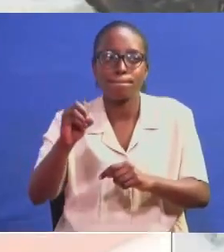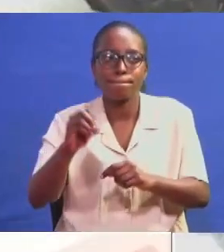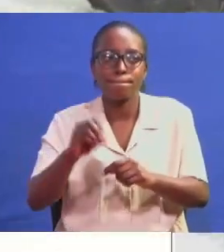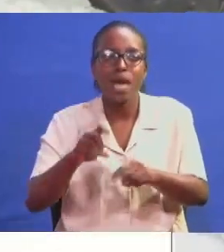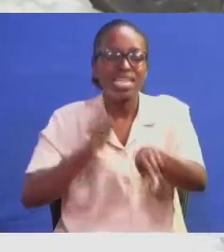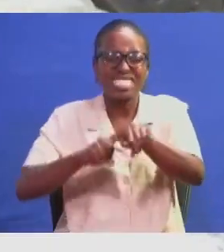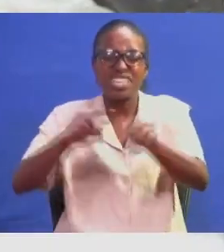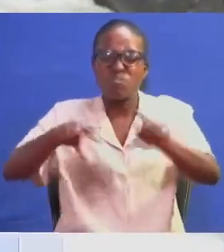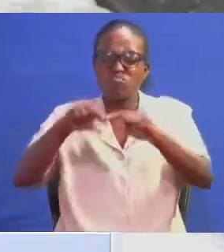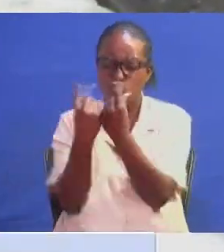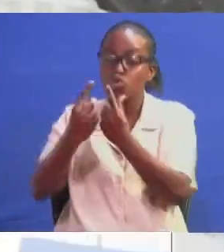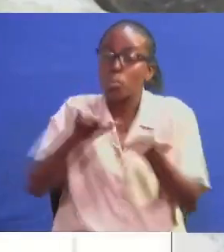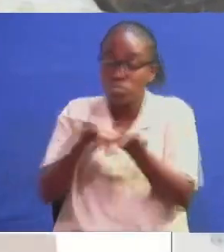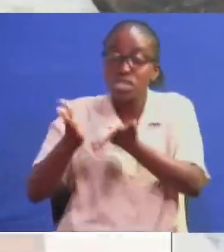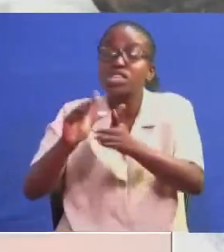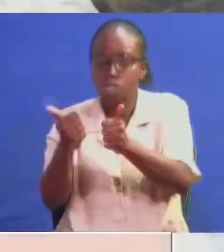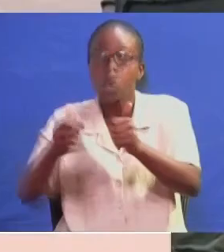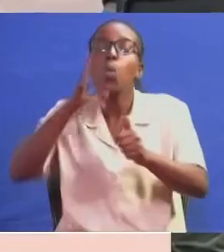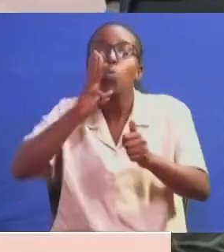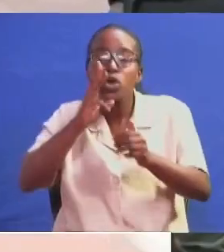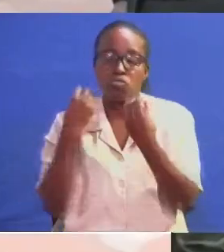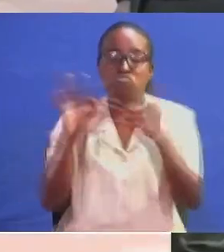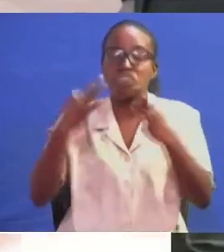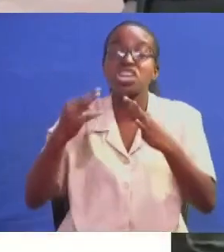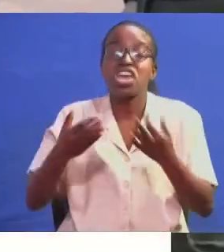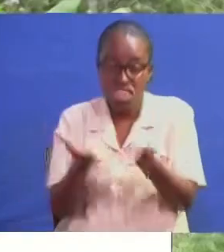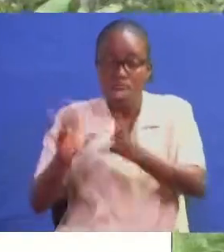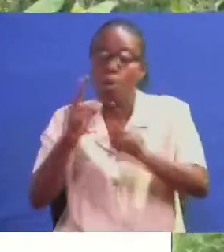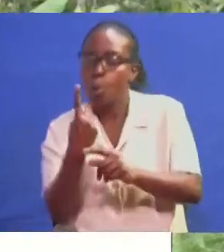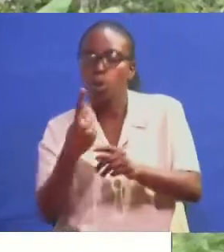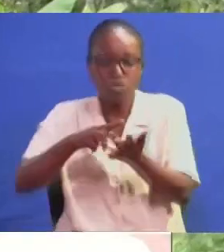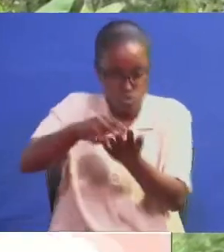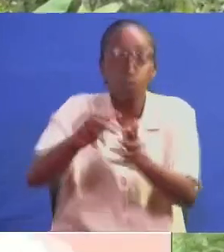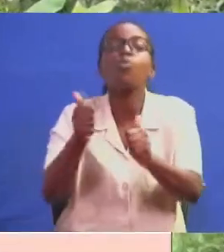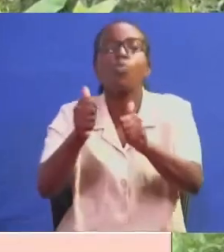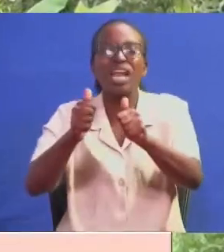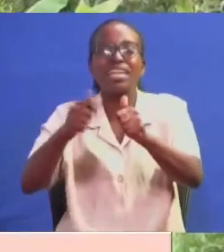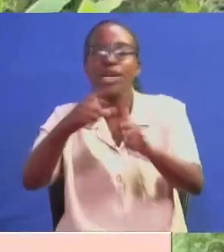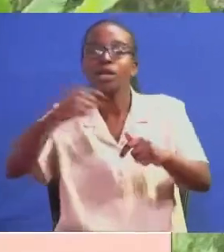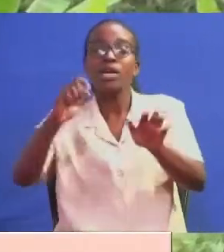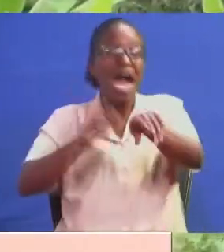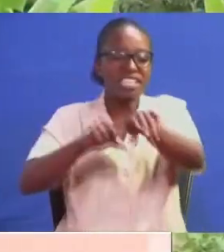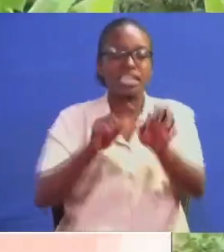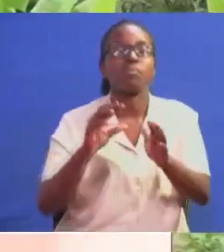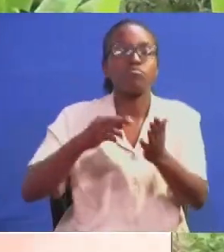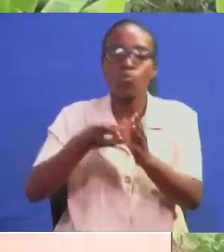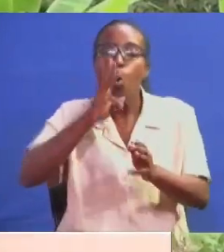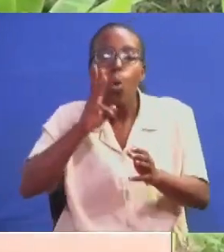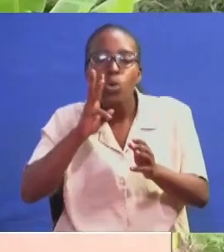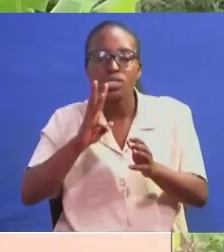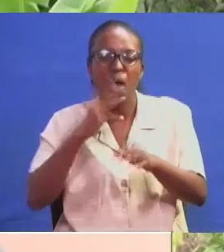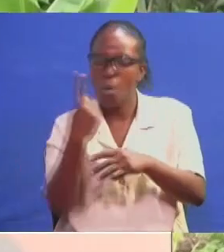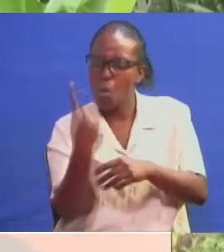Kundi hiki kinachodai kuwa maji yanapaswa kuwa bure kimekuwa kikitembea kiking'oa mita za maji na kuwapa wakazi maji